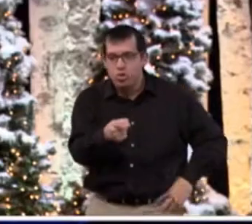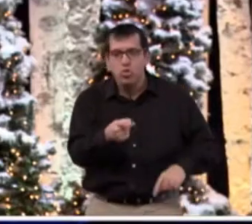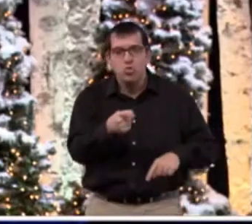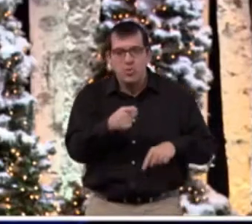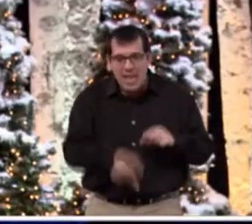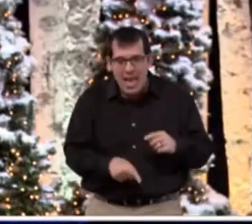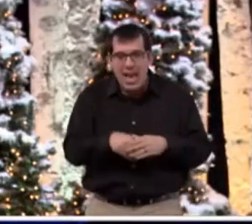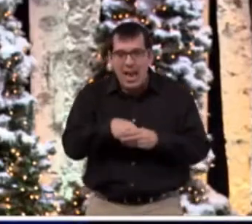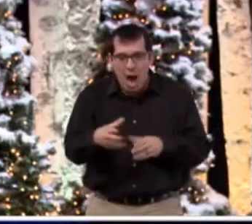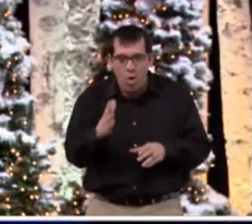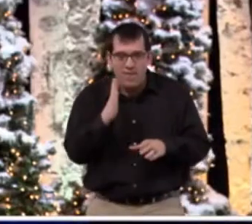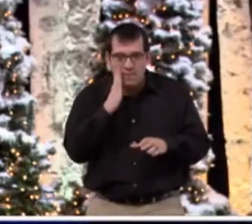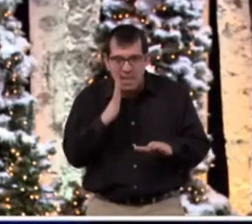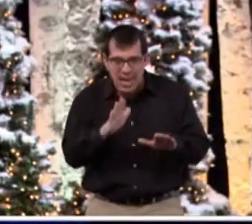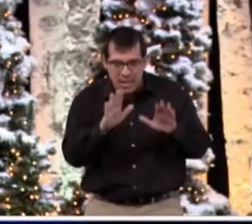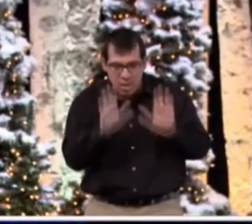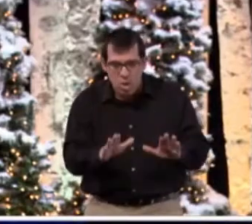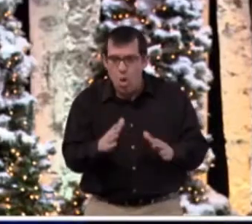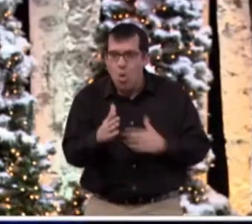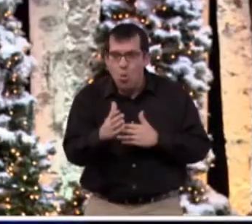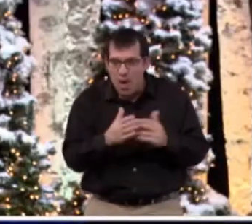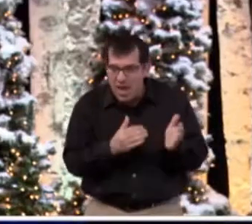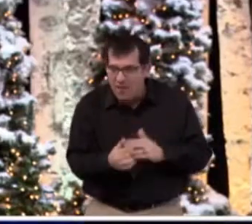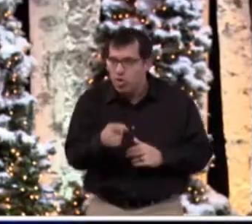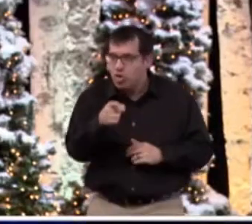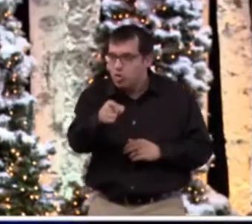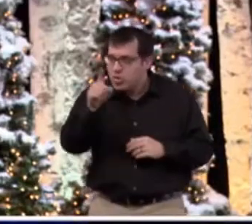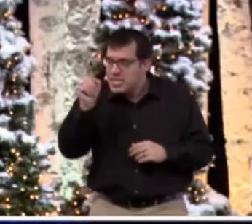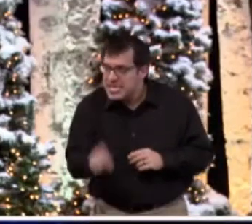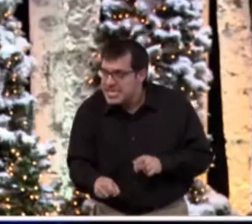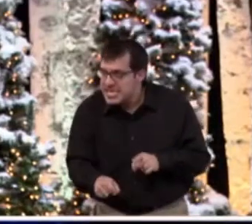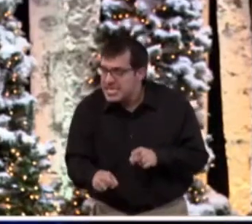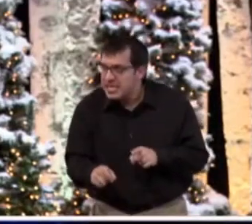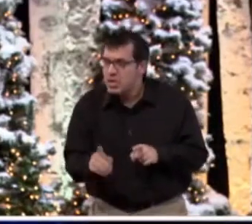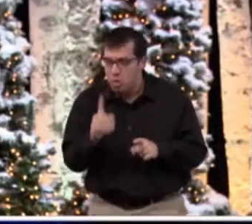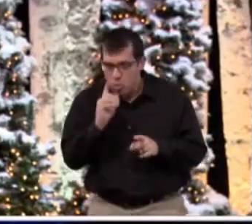तपाईँ मर्दै हुनुहुन्छ, तपाईँ बिस्तारबाट बाहिर आउन सक्नुहुन्न,